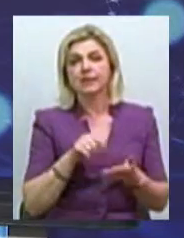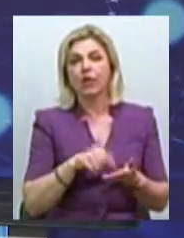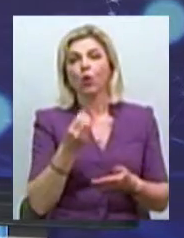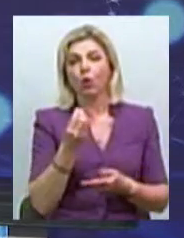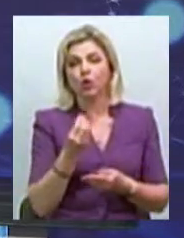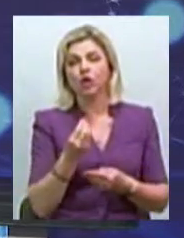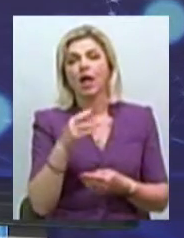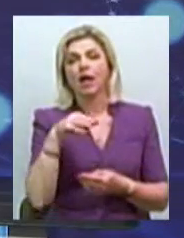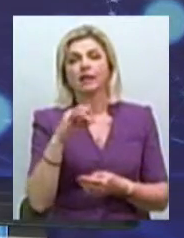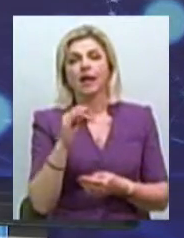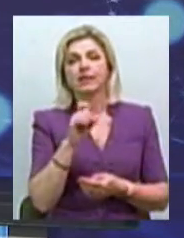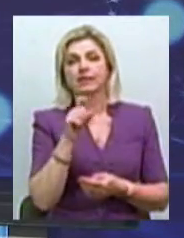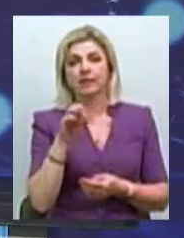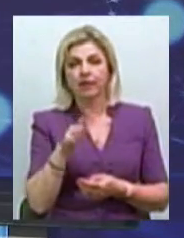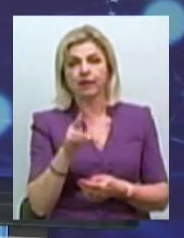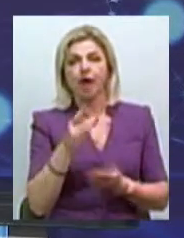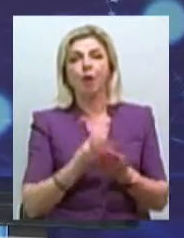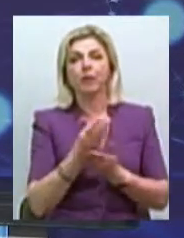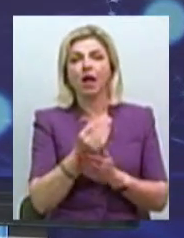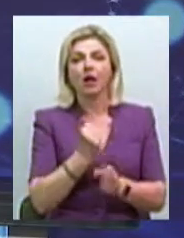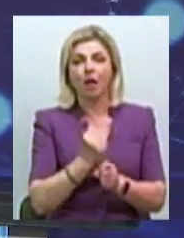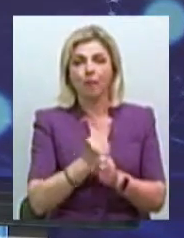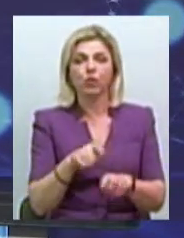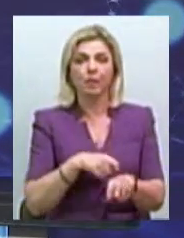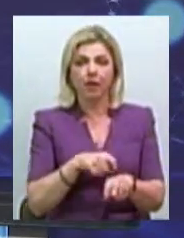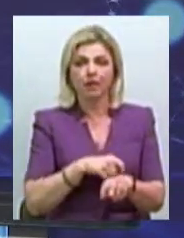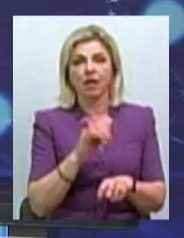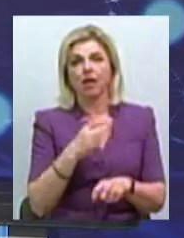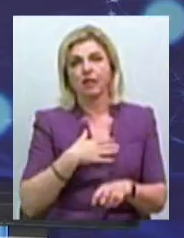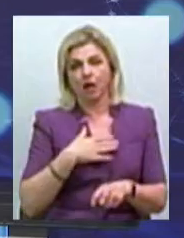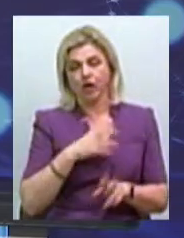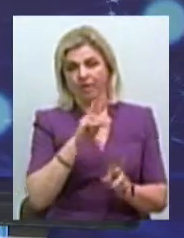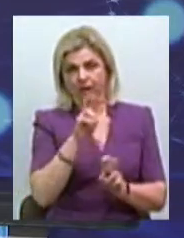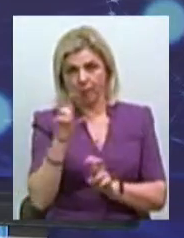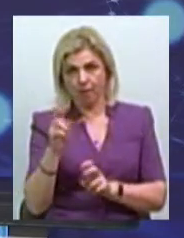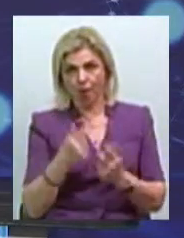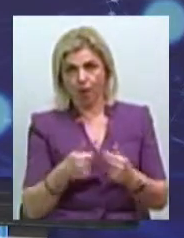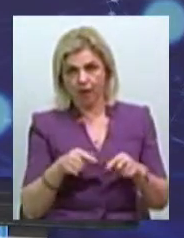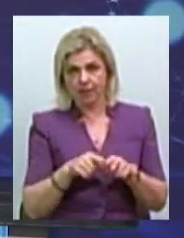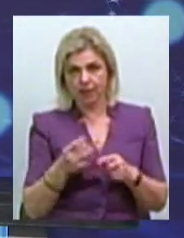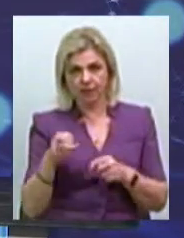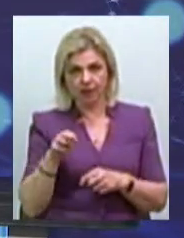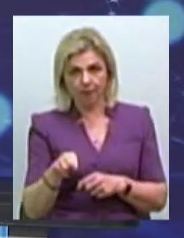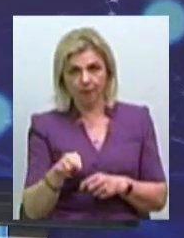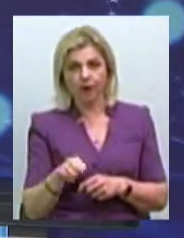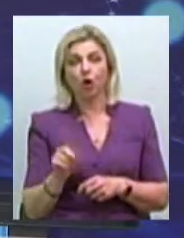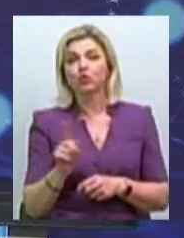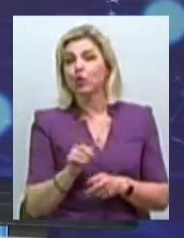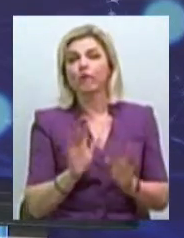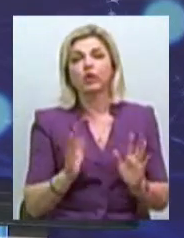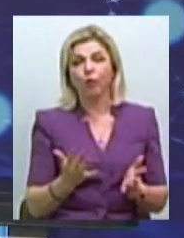йдуть транзитом на оплату робіт, матеріалів та таке інше нашим підрядним організаціям. Що